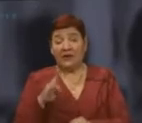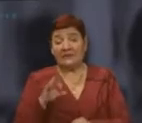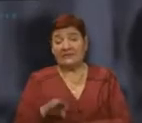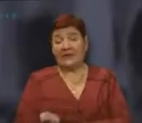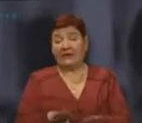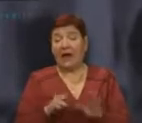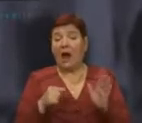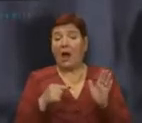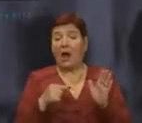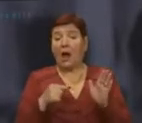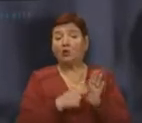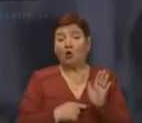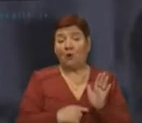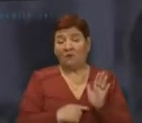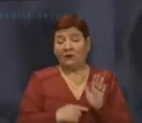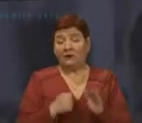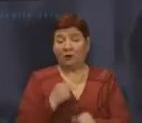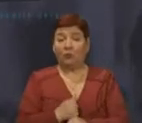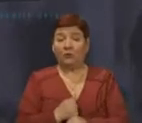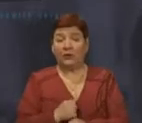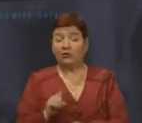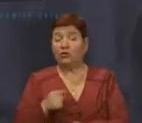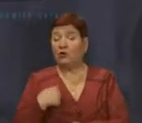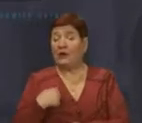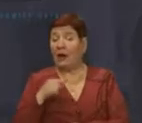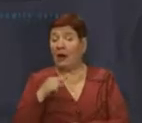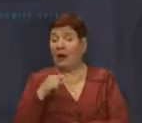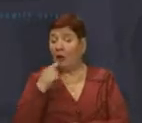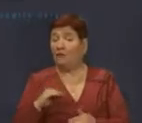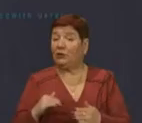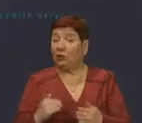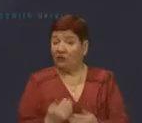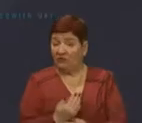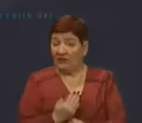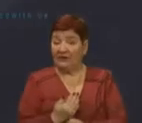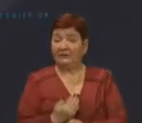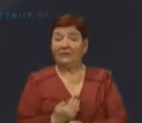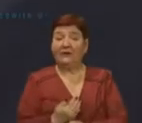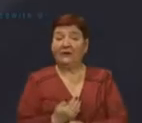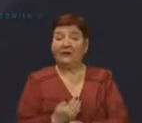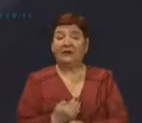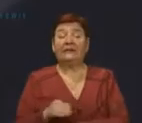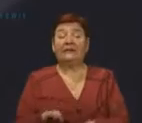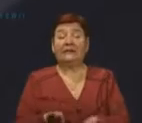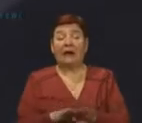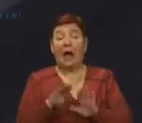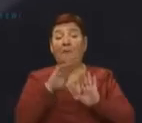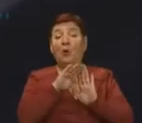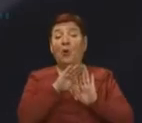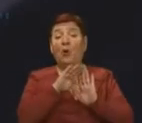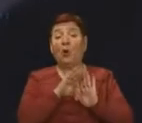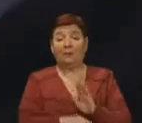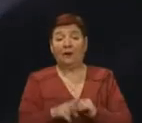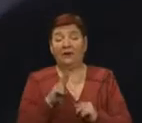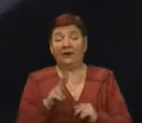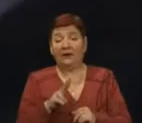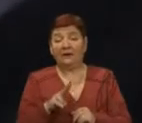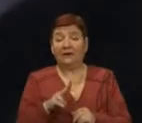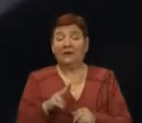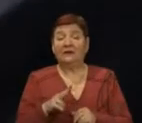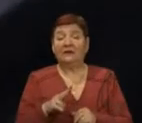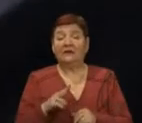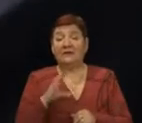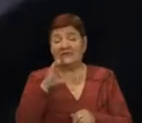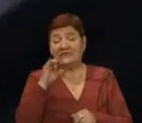така точкова робота. Чому я говорив про відновлення? В рамках цього відновлення така програма, як City to